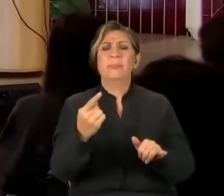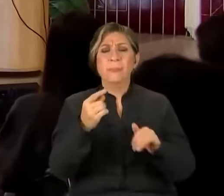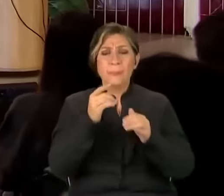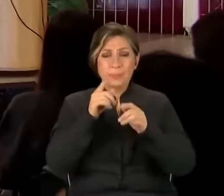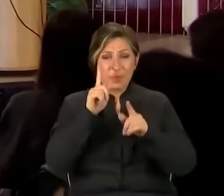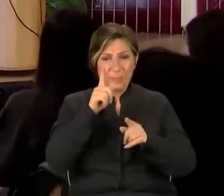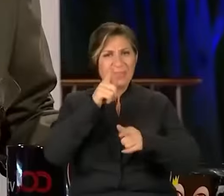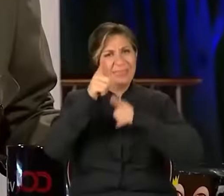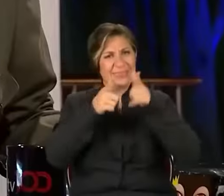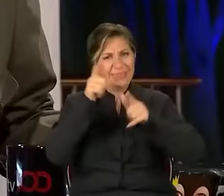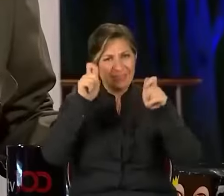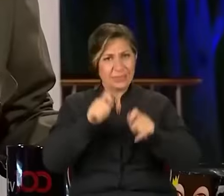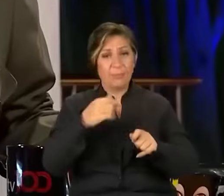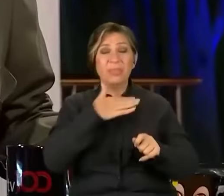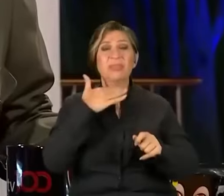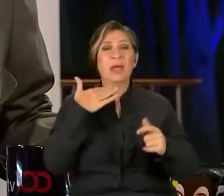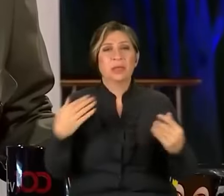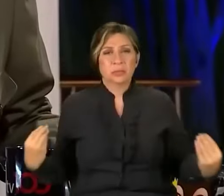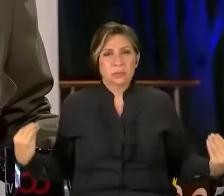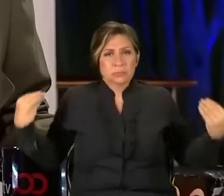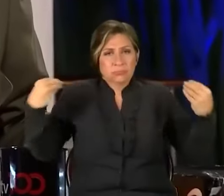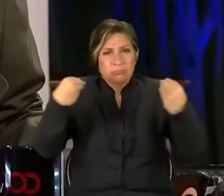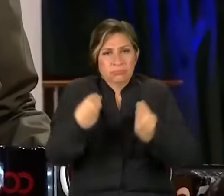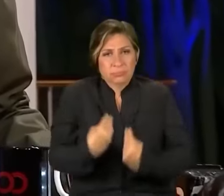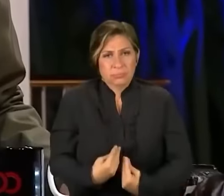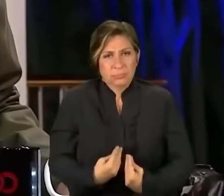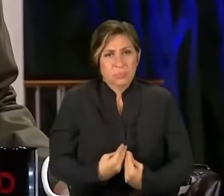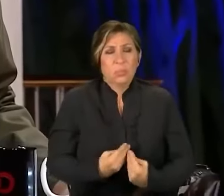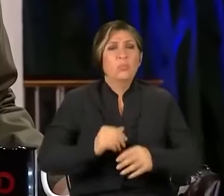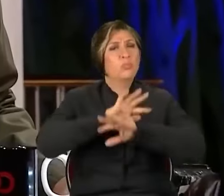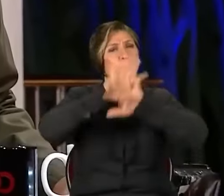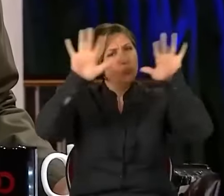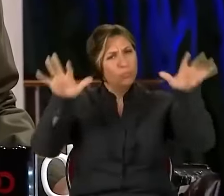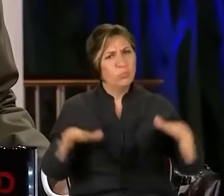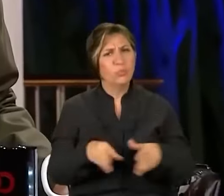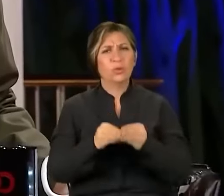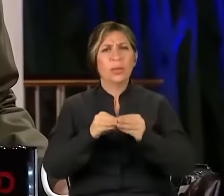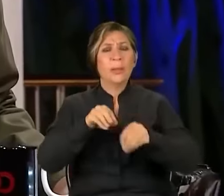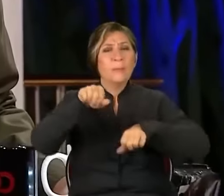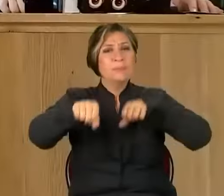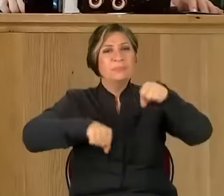ki bir teaser çektik. Ben deri ceketi giydim. Bütün her şey